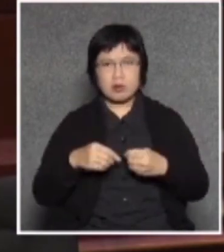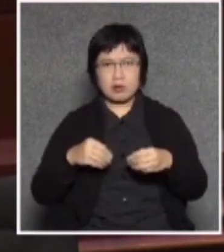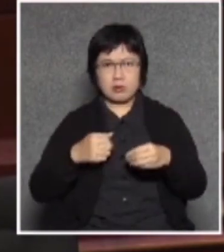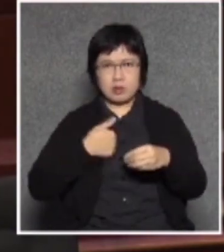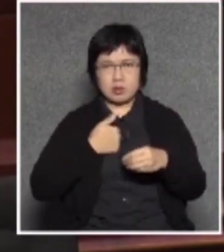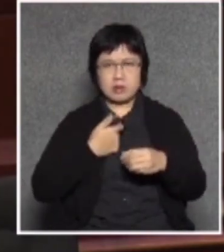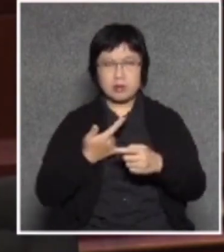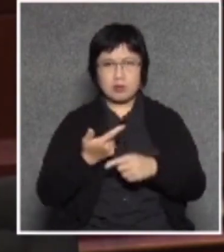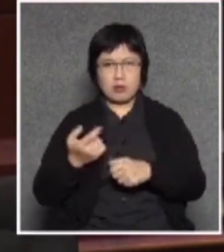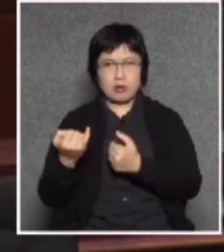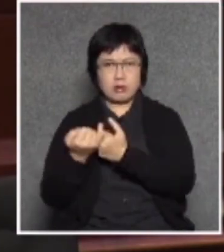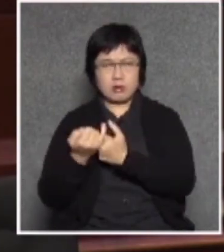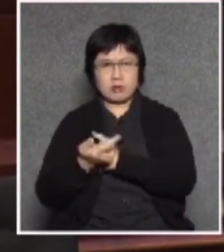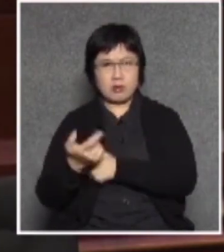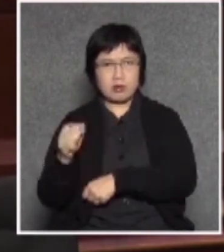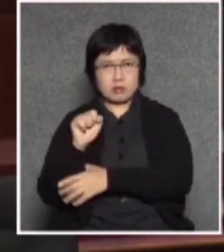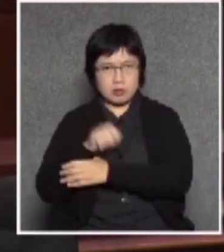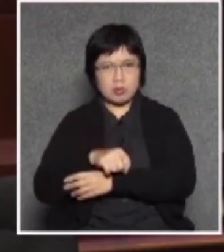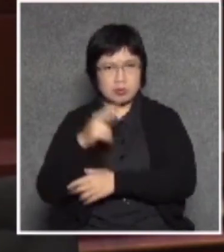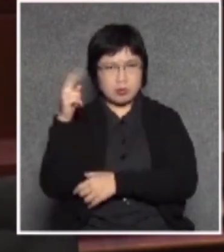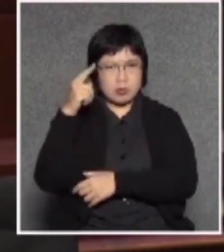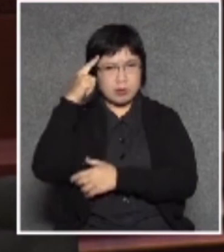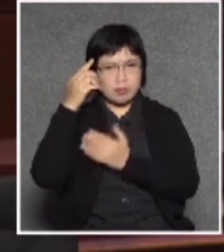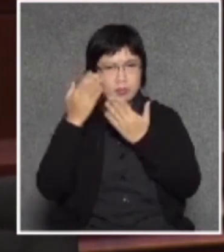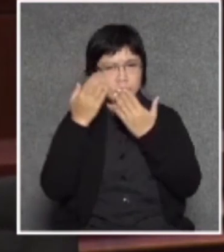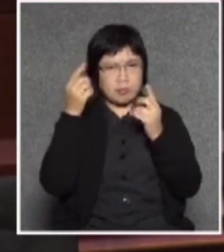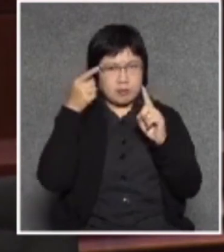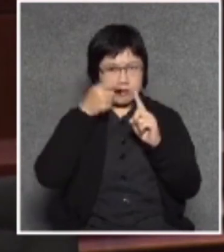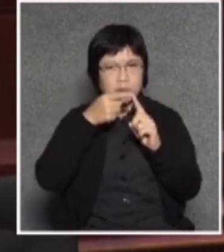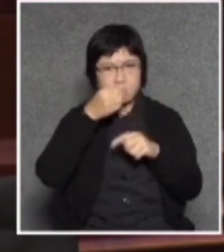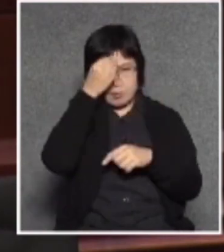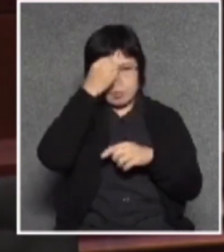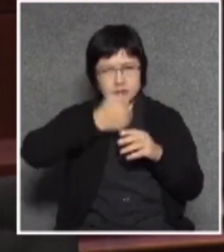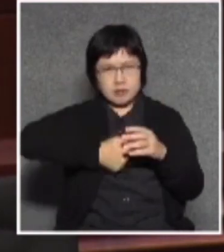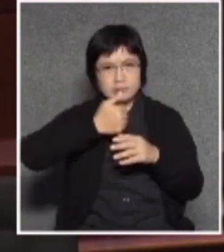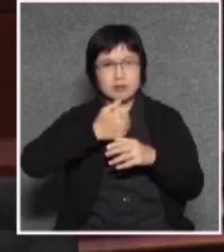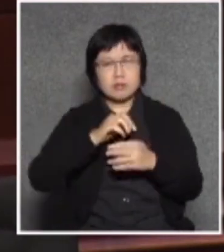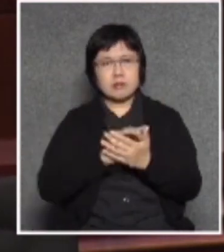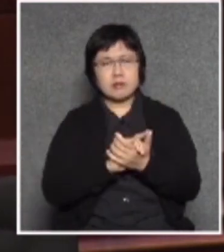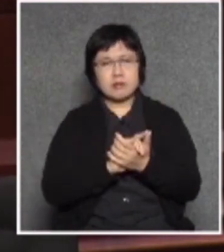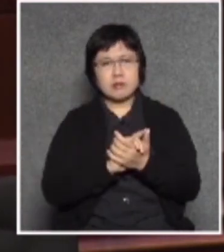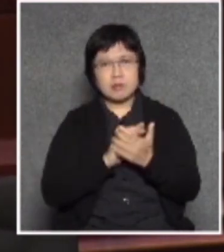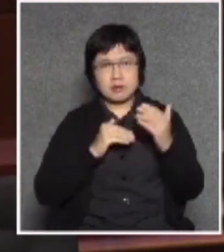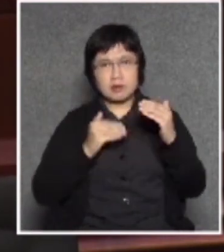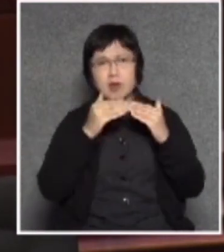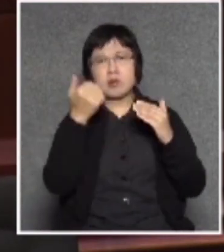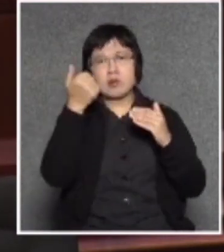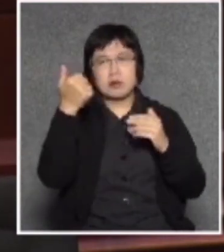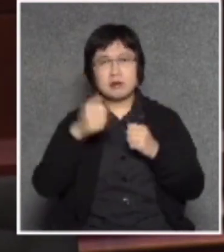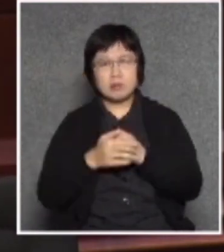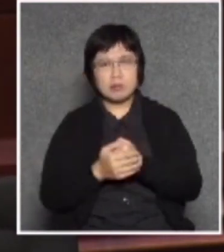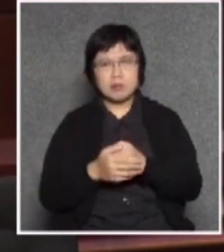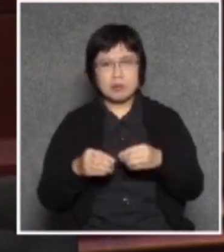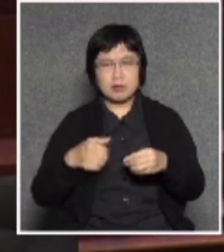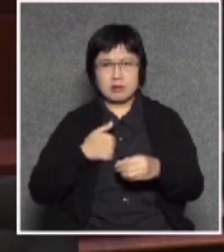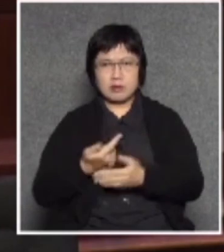學生都同意通識教育科的課程目標和學習成果都能夠達成，大部分的教師亦